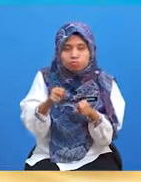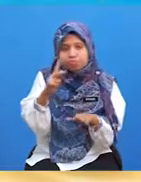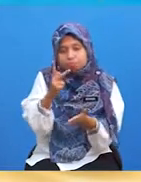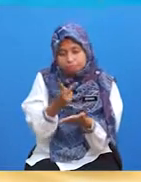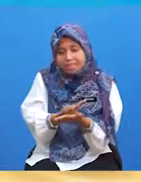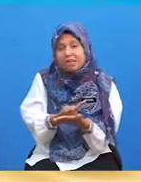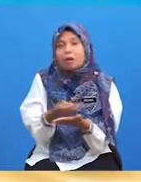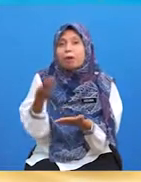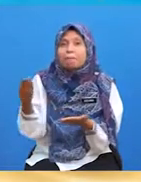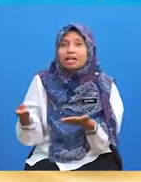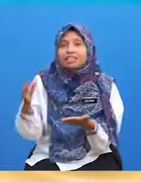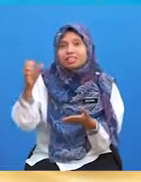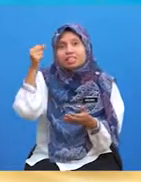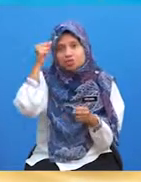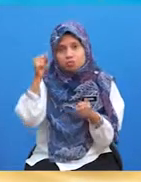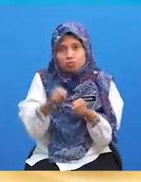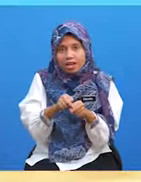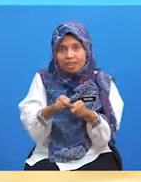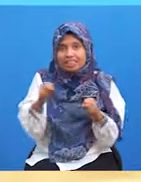ialah terang hati.